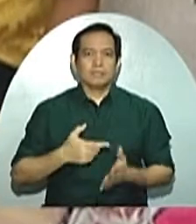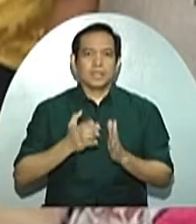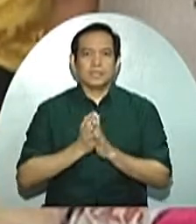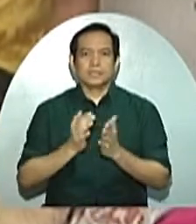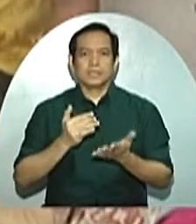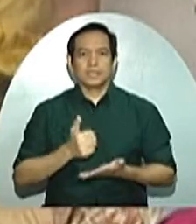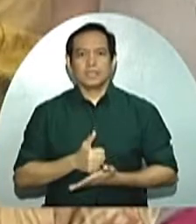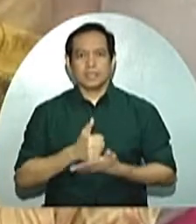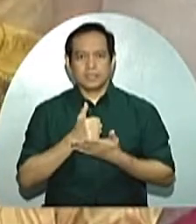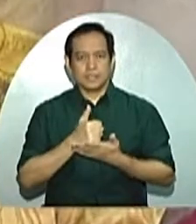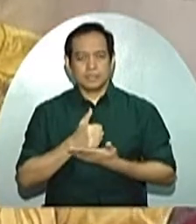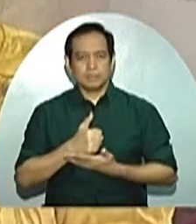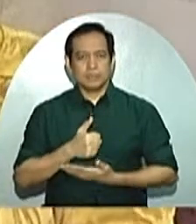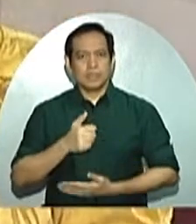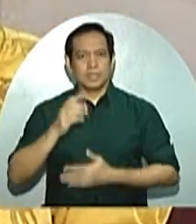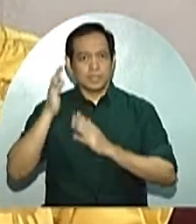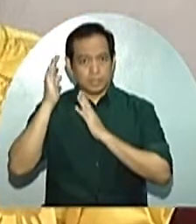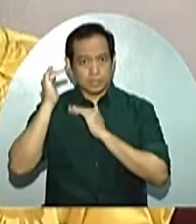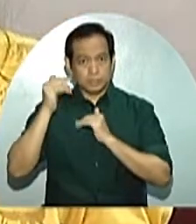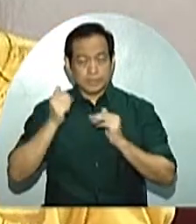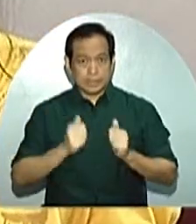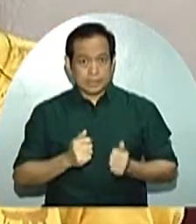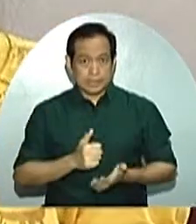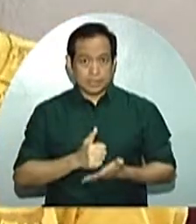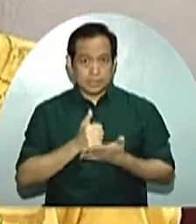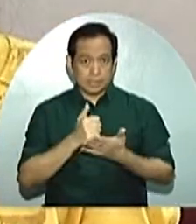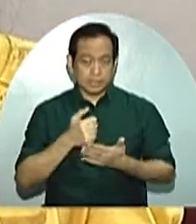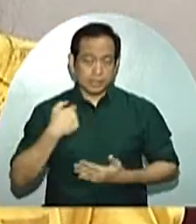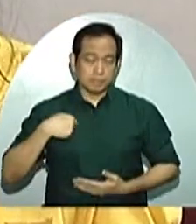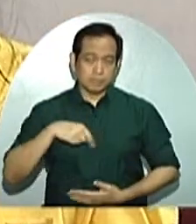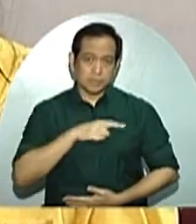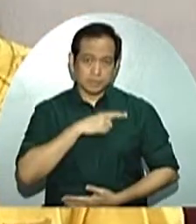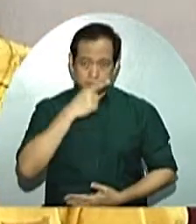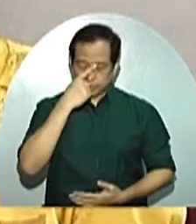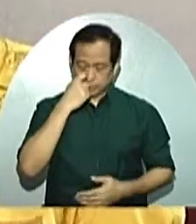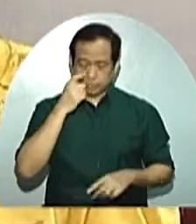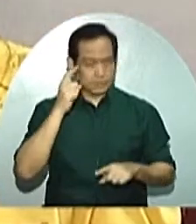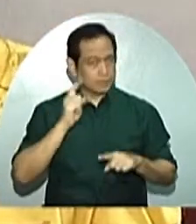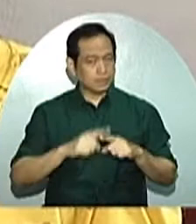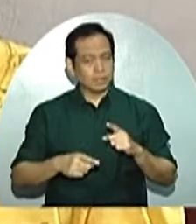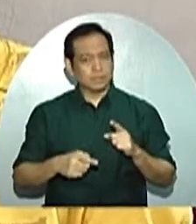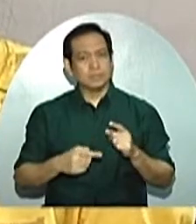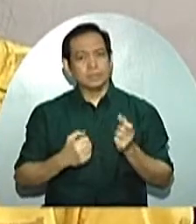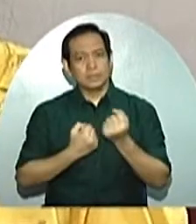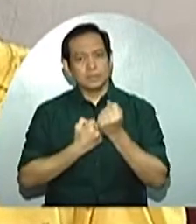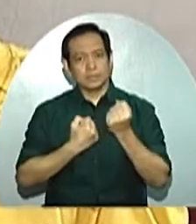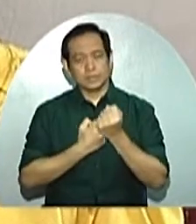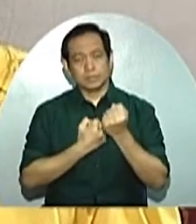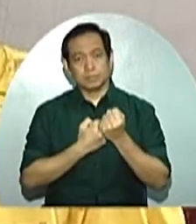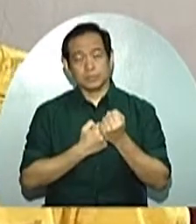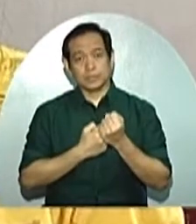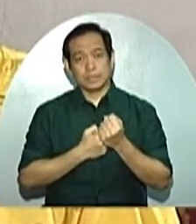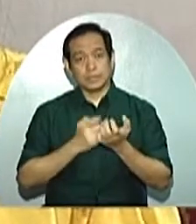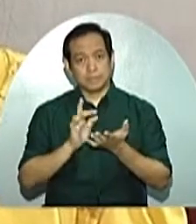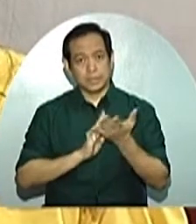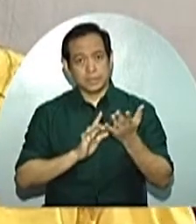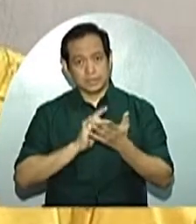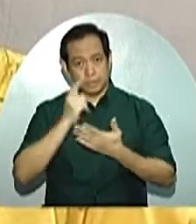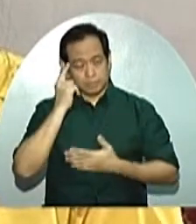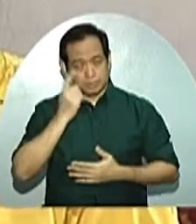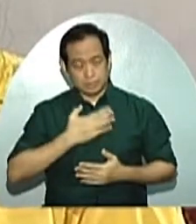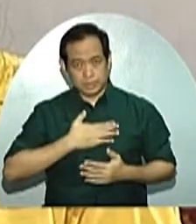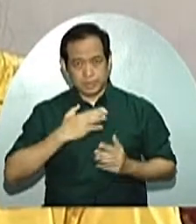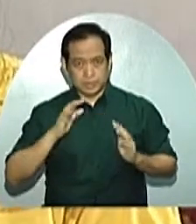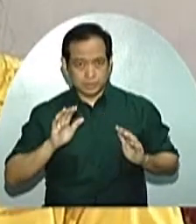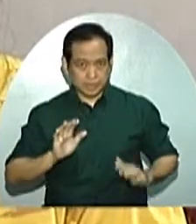na sana naman po ay matulungan ninyo kami kasi hindi talaga namin kaya kasi matagal po talaga yung gamutan